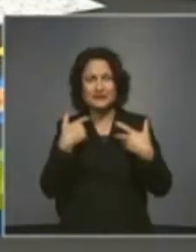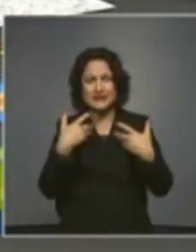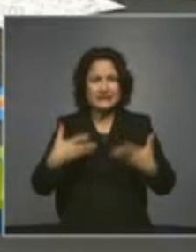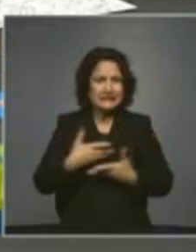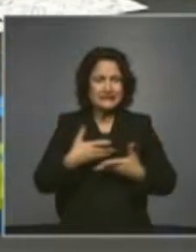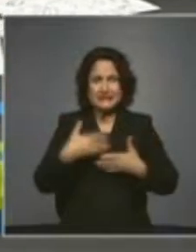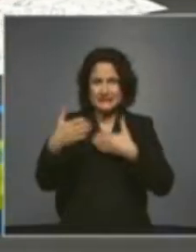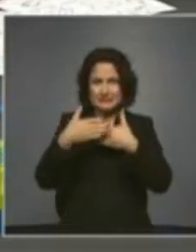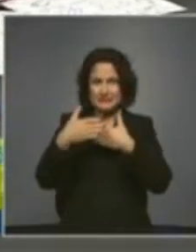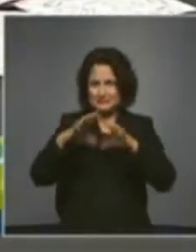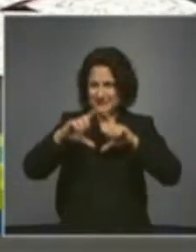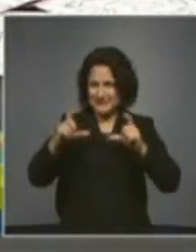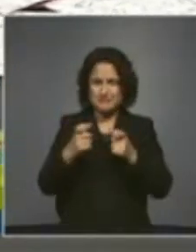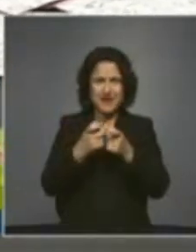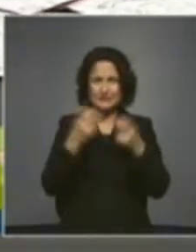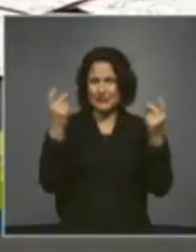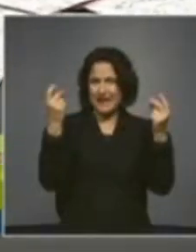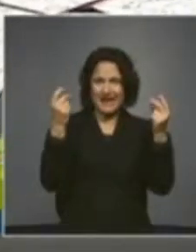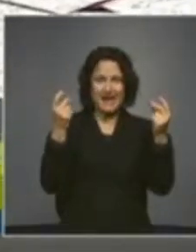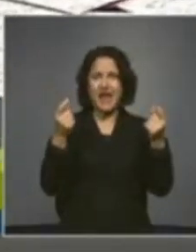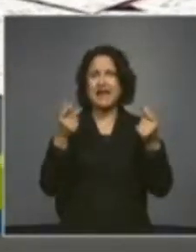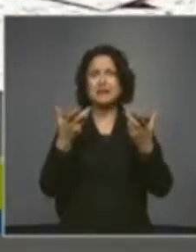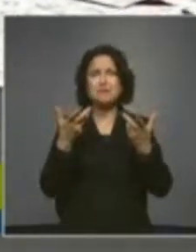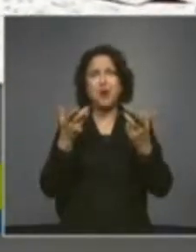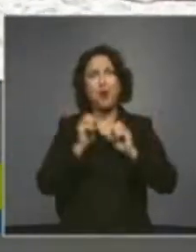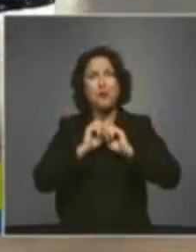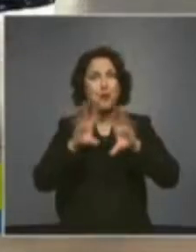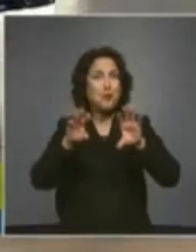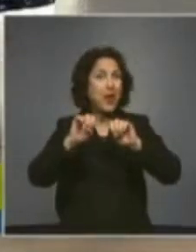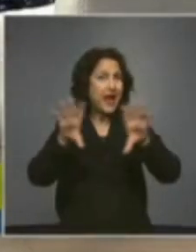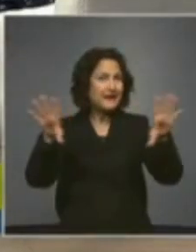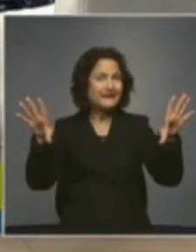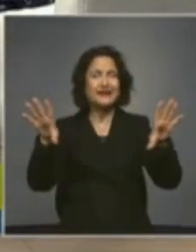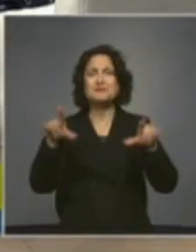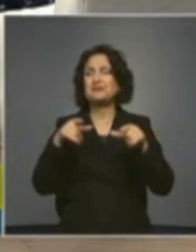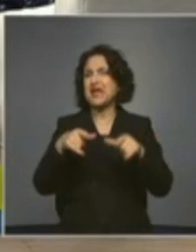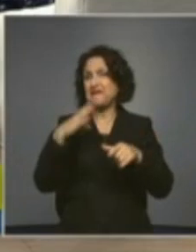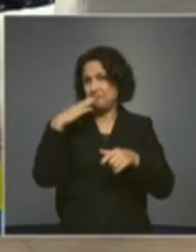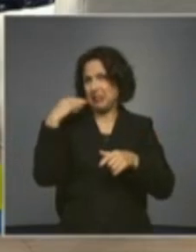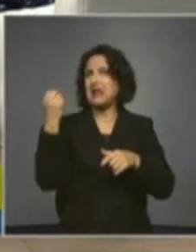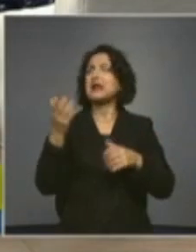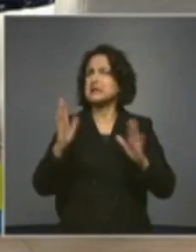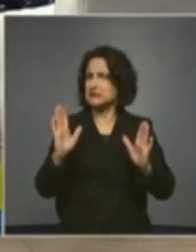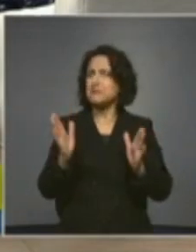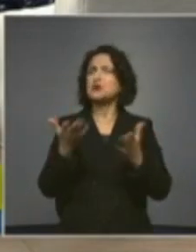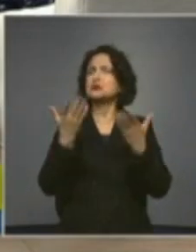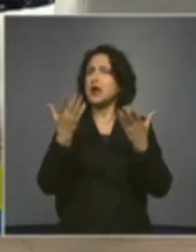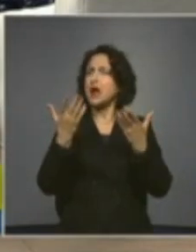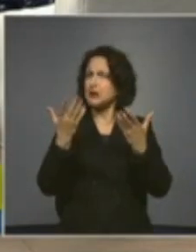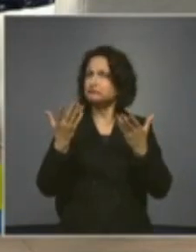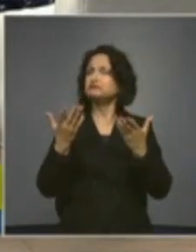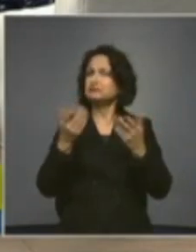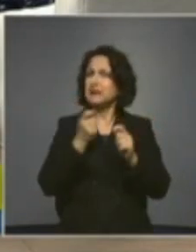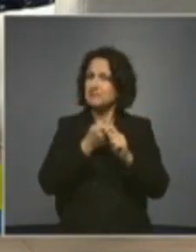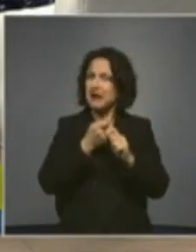И тогава настолните игри станаха още по-популярни. И в днешно време, дори в България, има все повече хора, които се занимават с